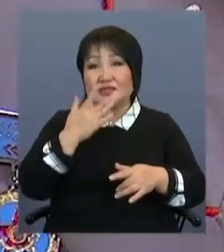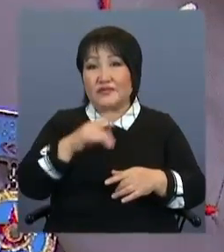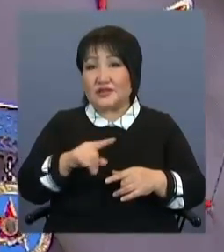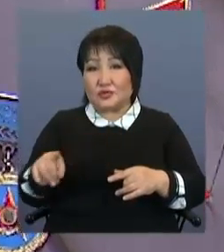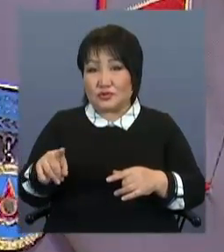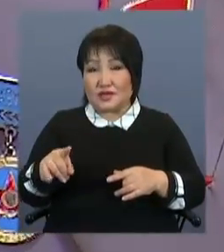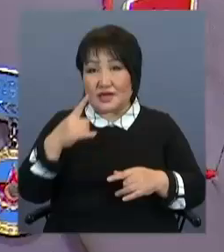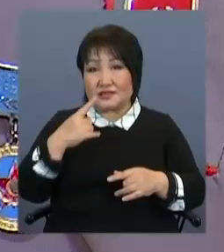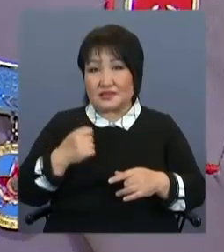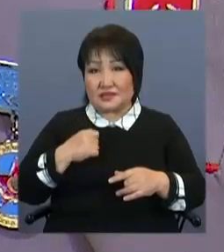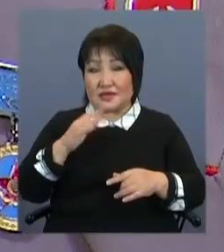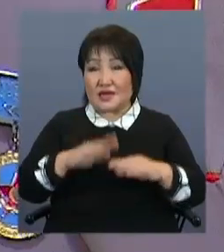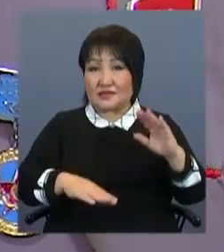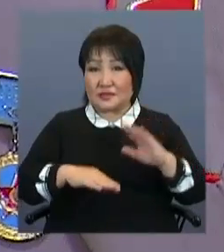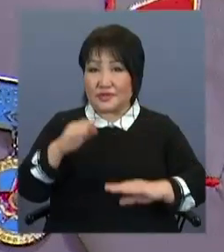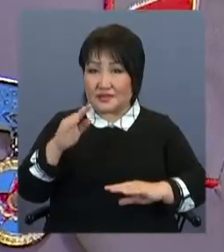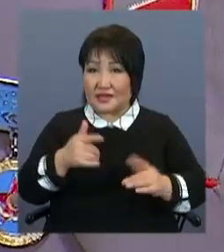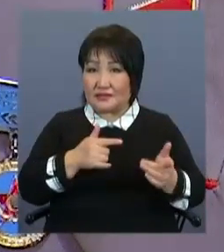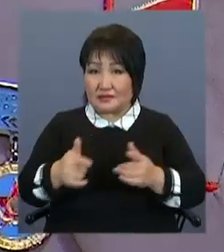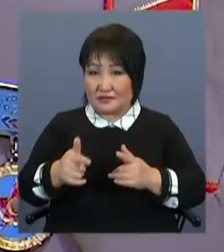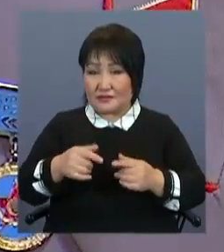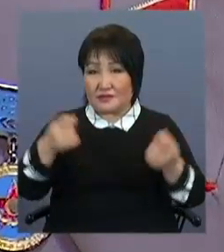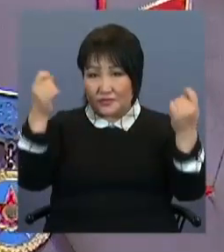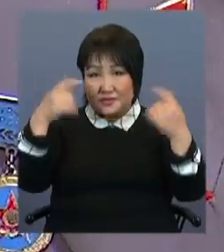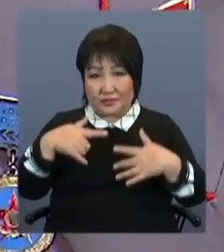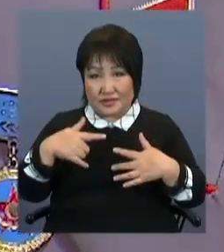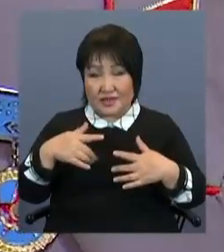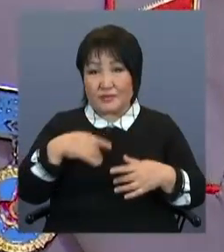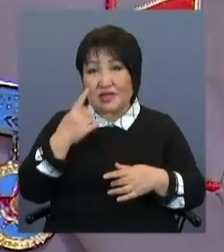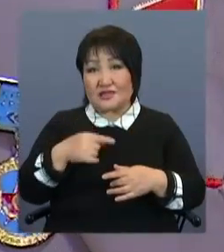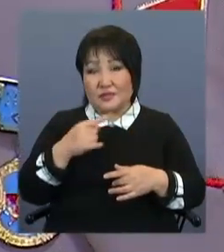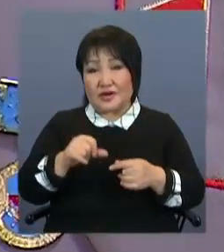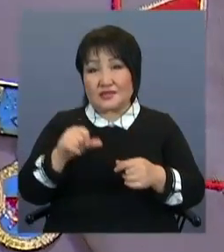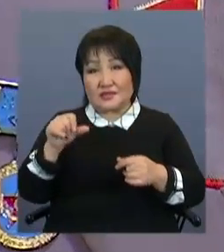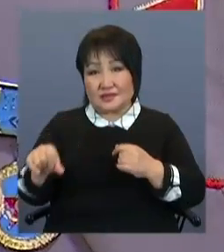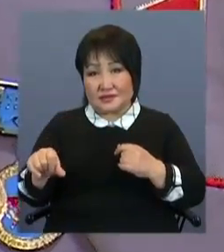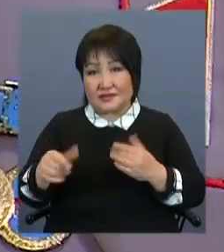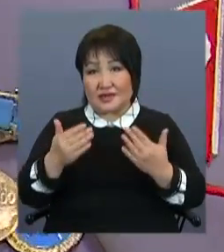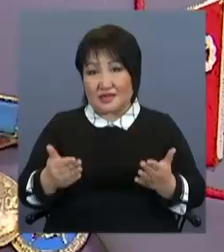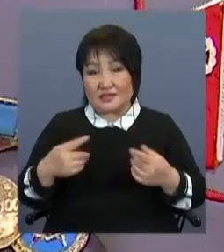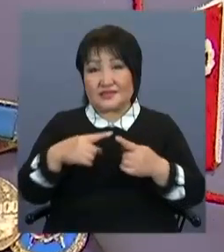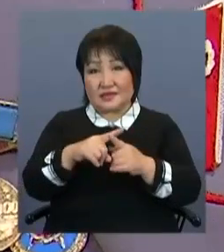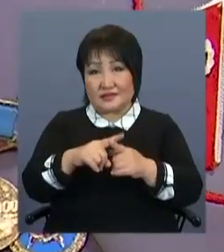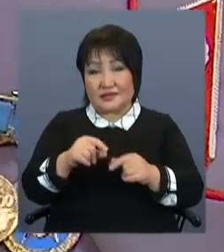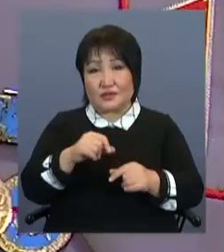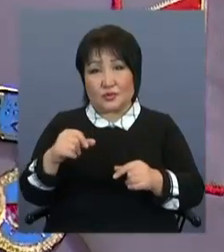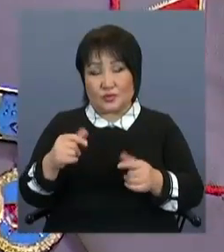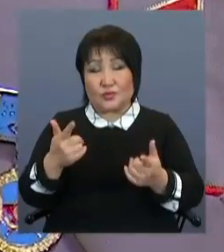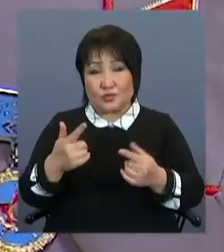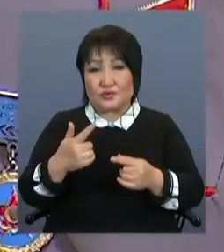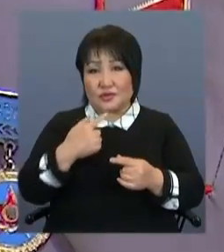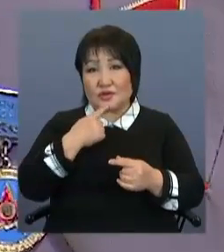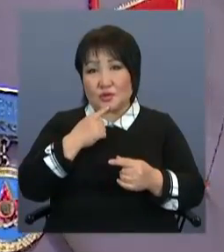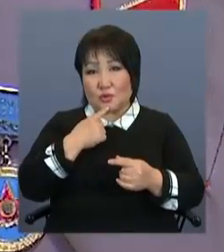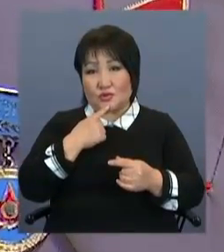білемін. Мен айтатыным, әсіресе қазір техниканың өзі күрделі болды. Бір жылдың ішінде